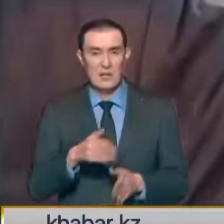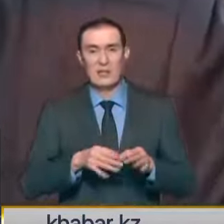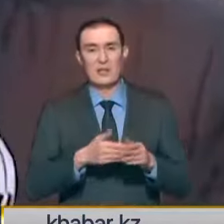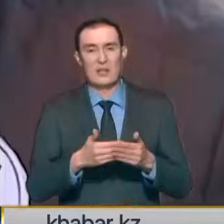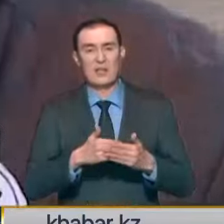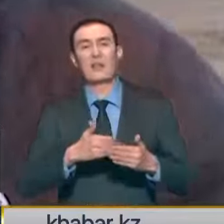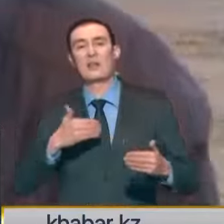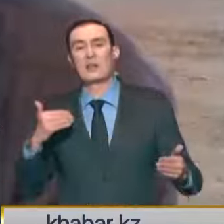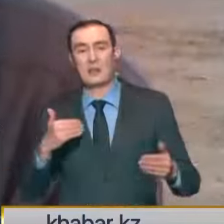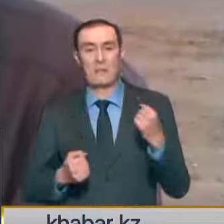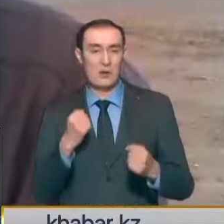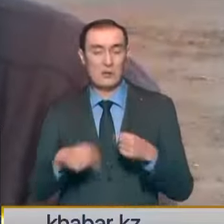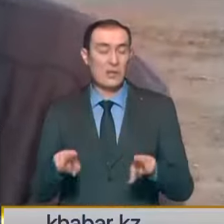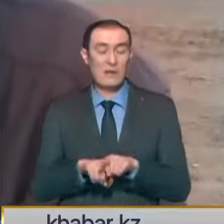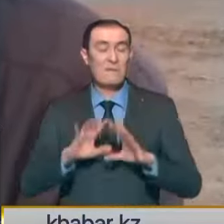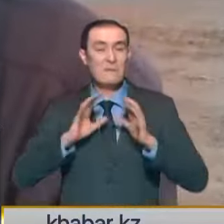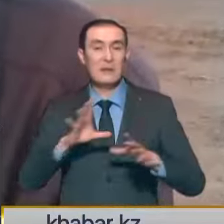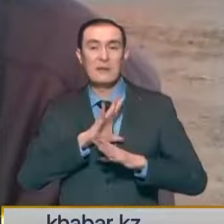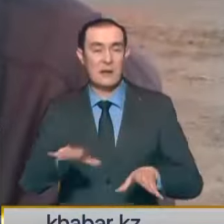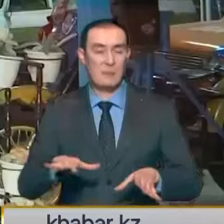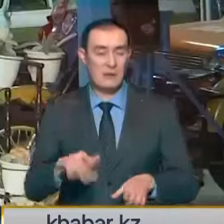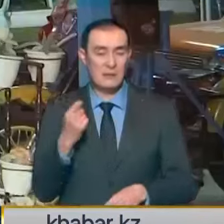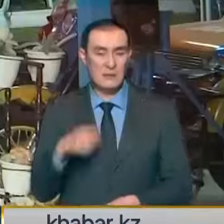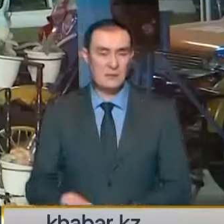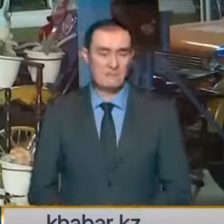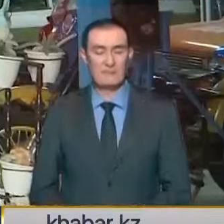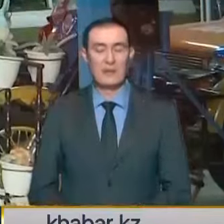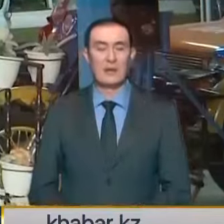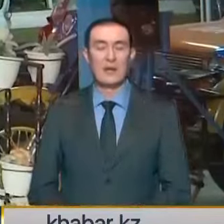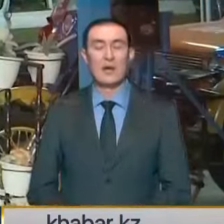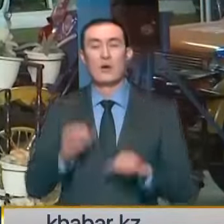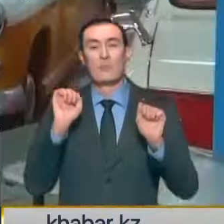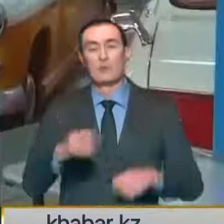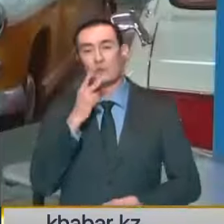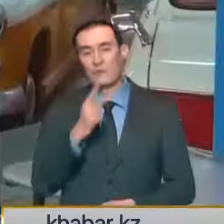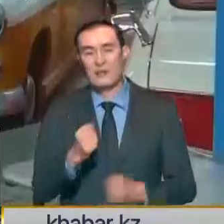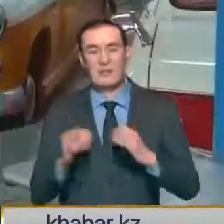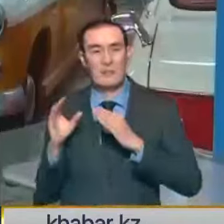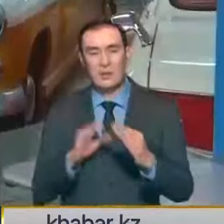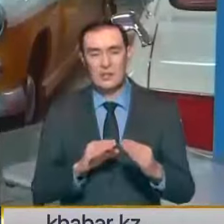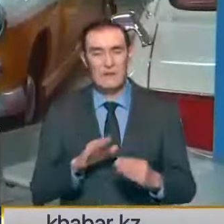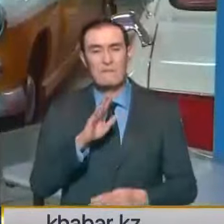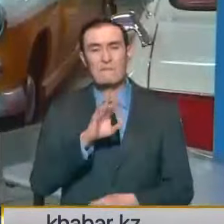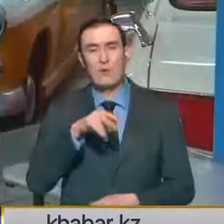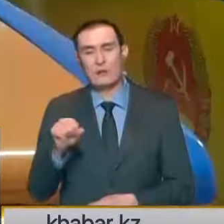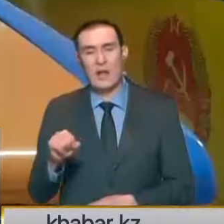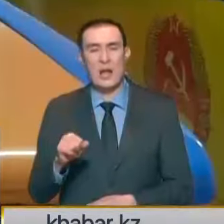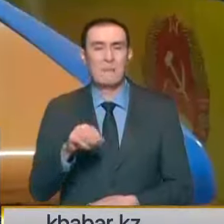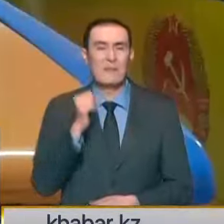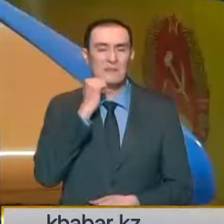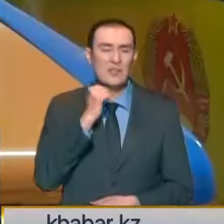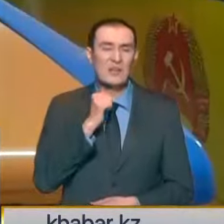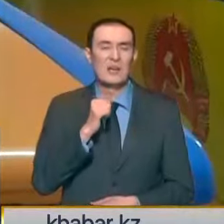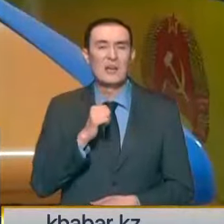такие машины. Вот таких в мире не было нигде. Здесь можно увидеть автомашины марок «Волга», «Москвич»,